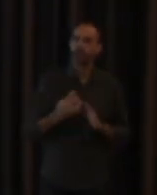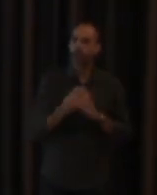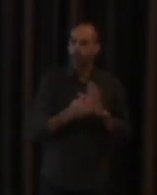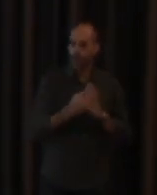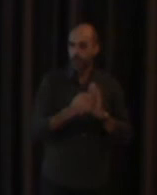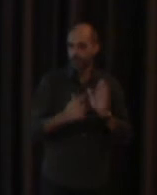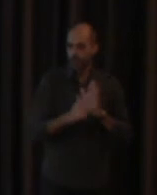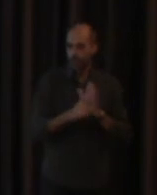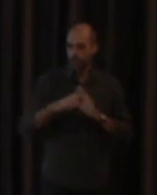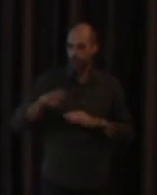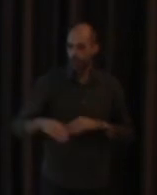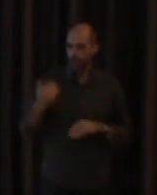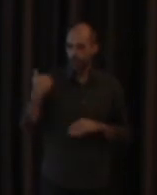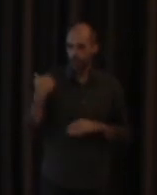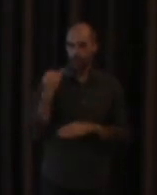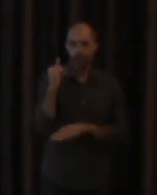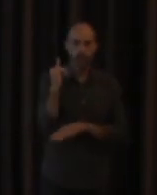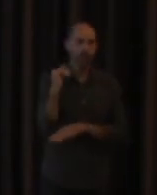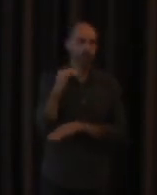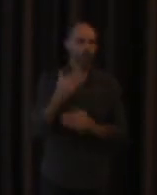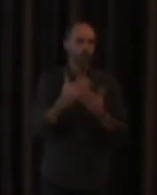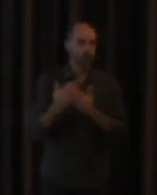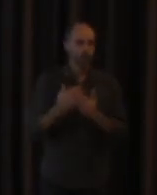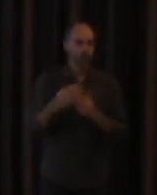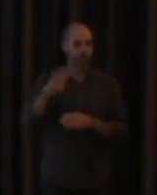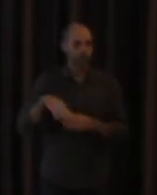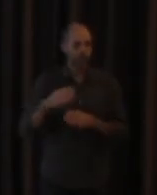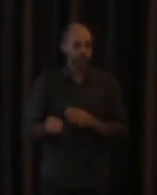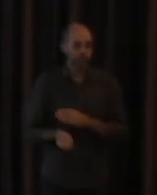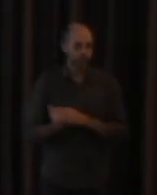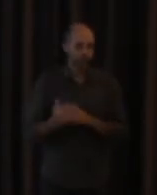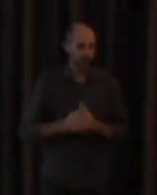que ha publicat recentment l'Institut d'Estudis Catalans.